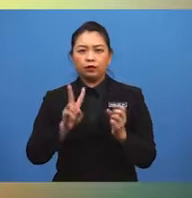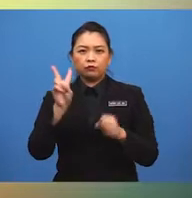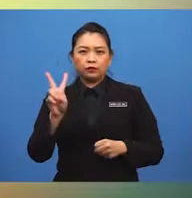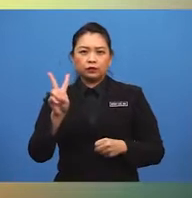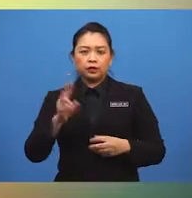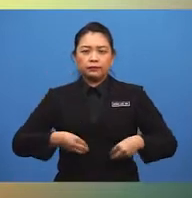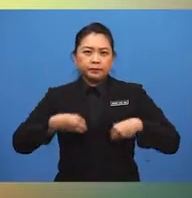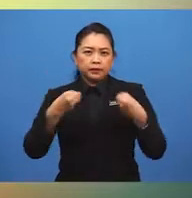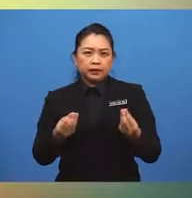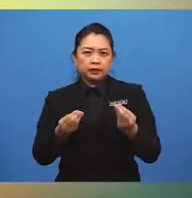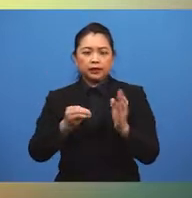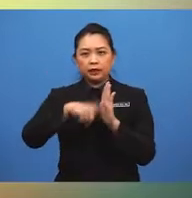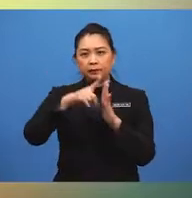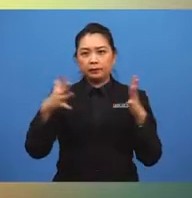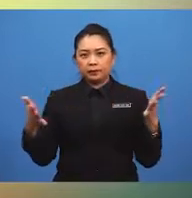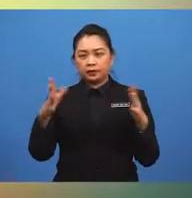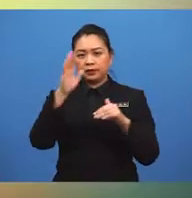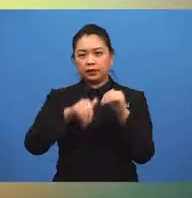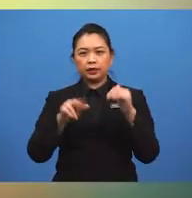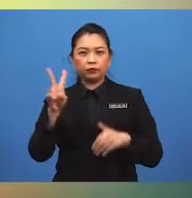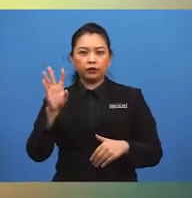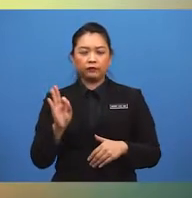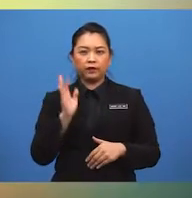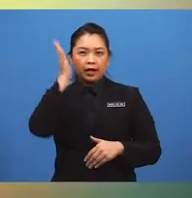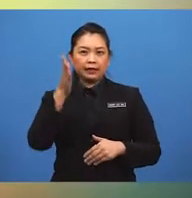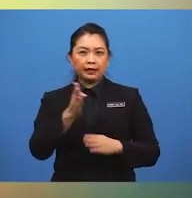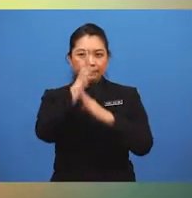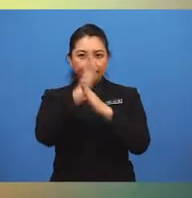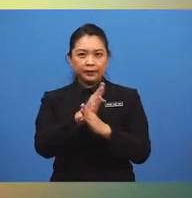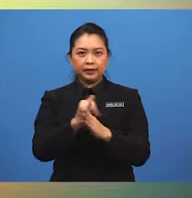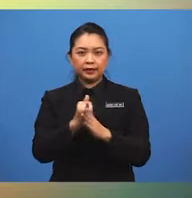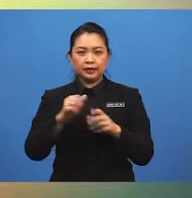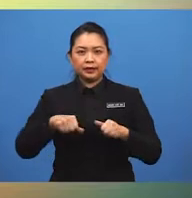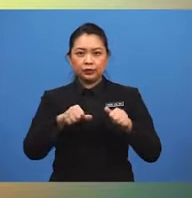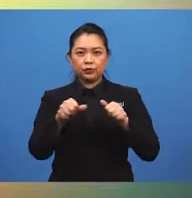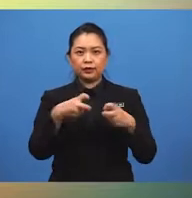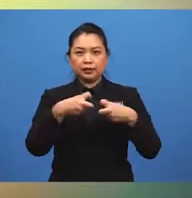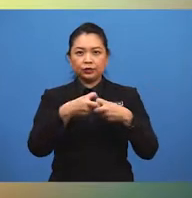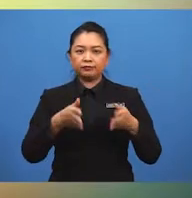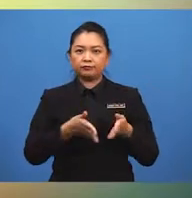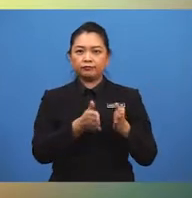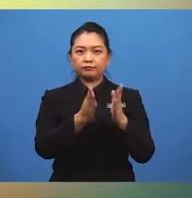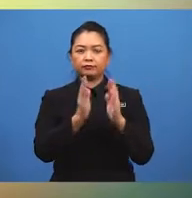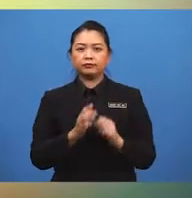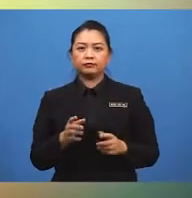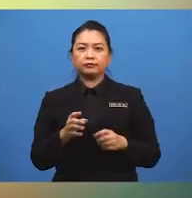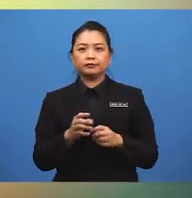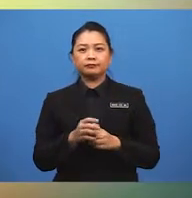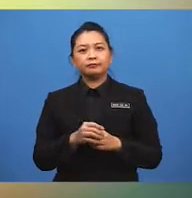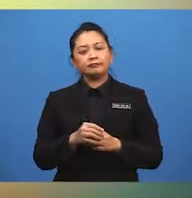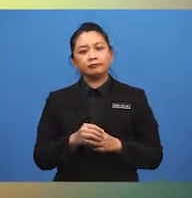Voltan bekalan lebih besar dari voltan simpang akan membenarkan arus mengalir.